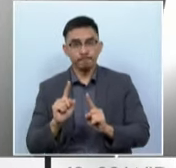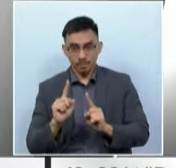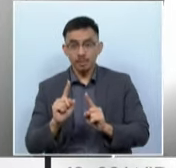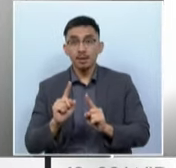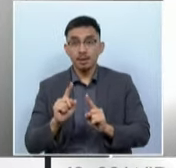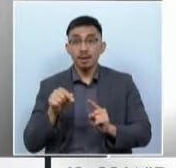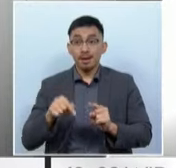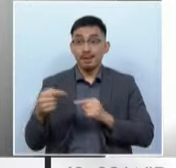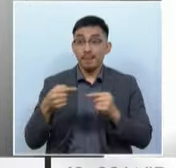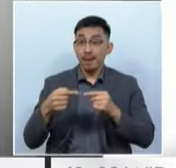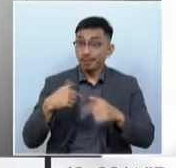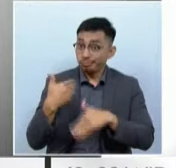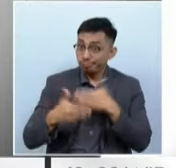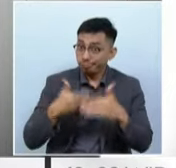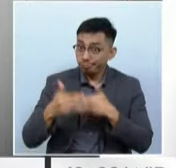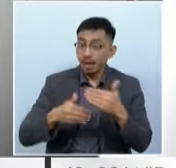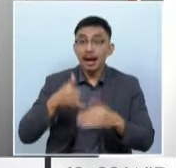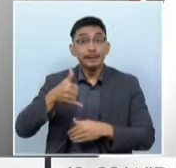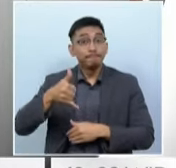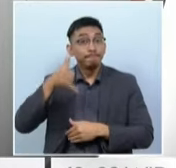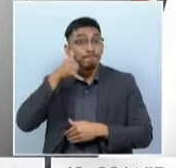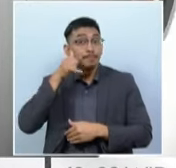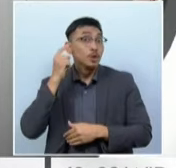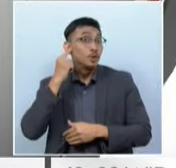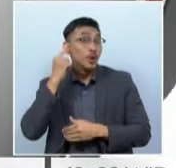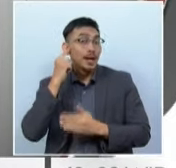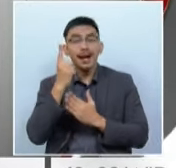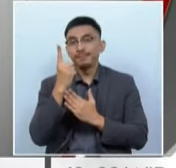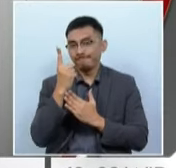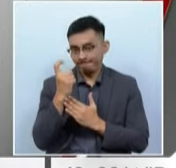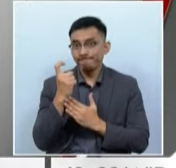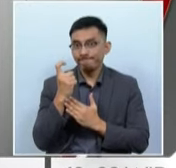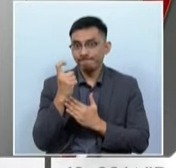dalam kondisi Hening dan dilarang mengaktifkan